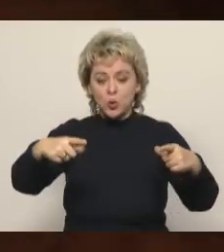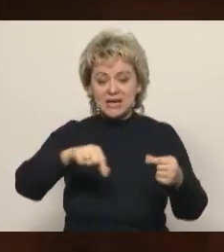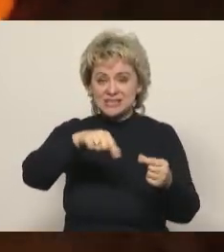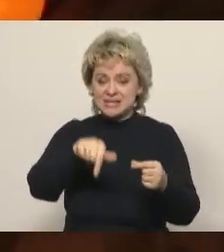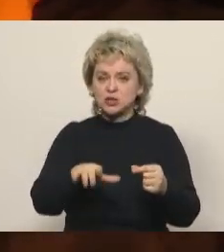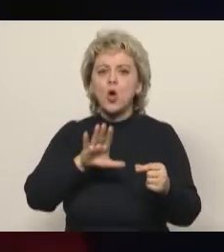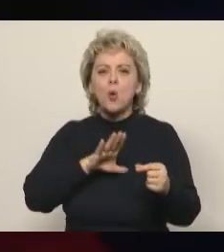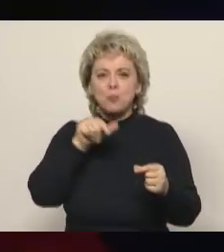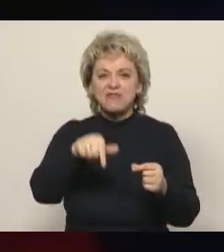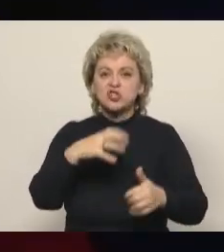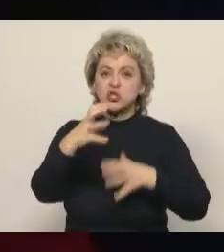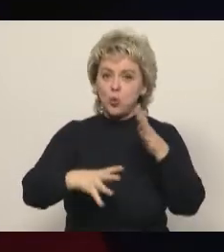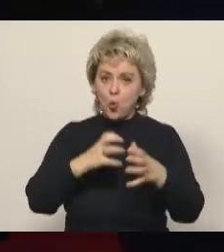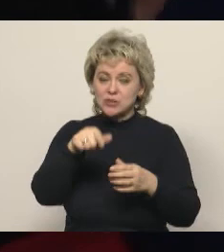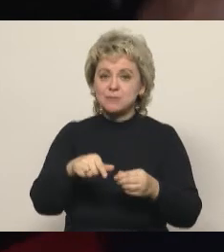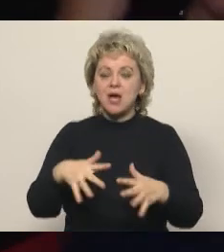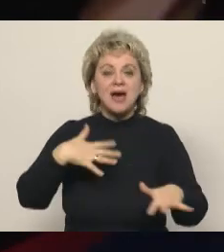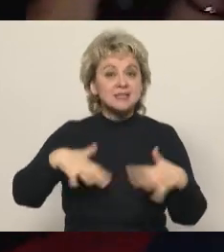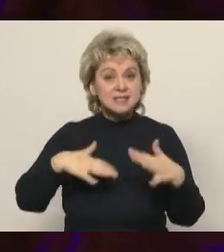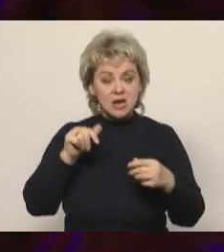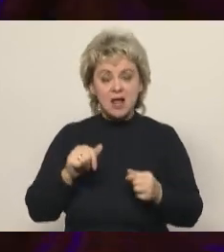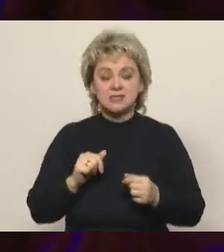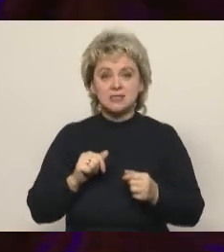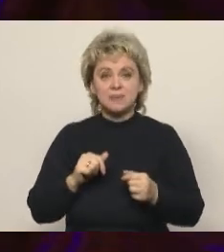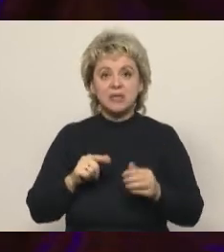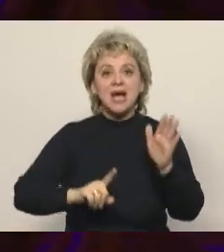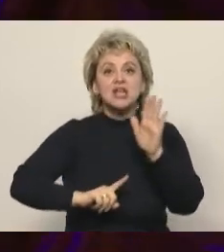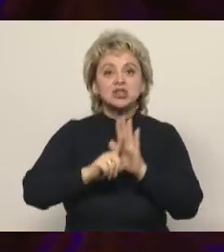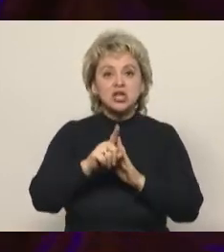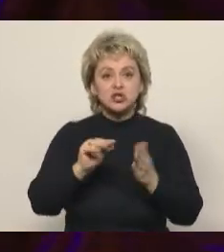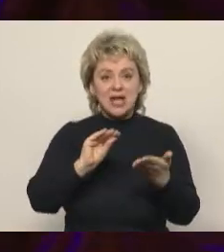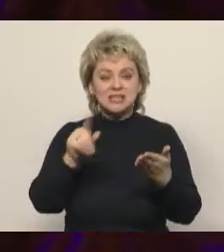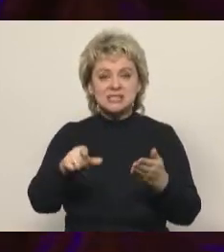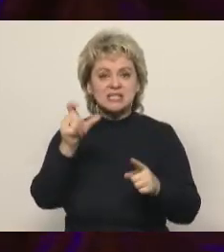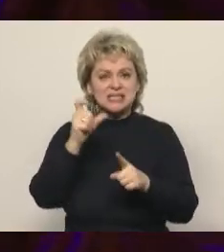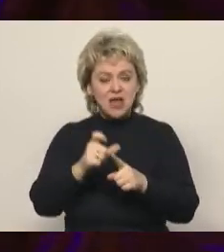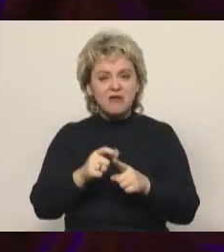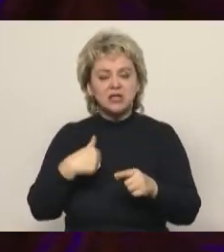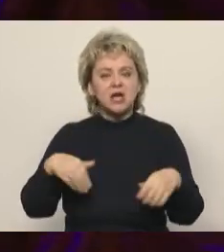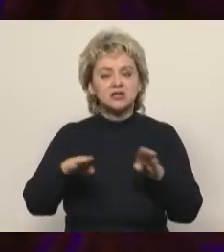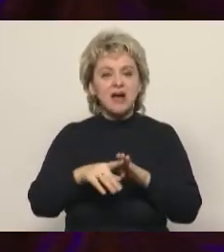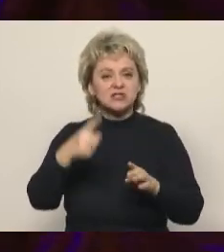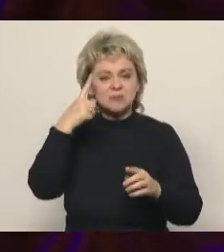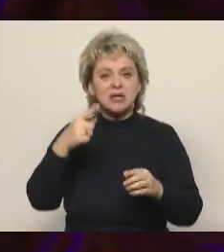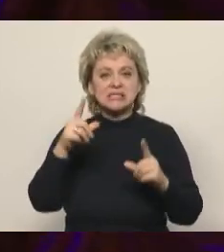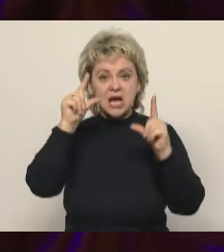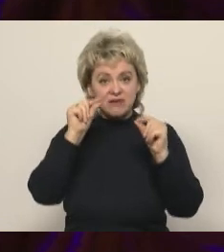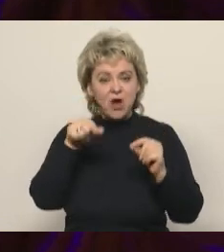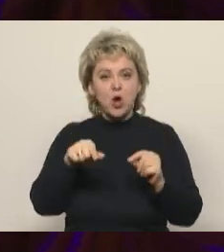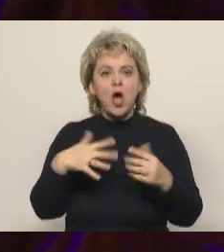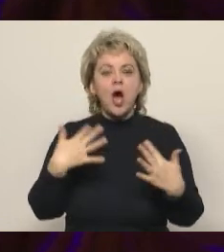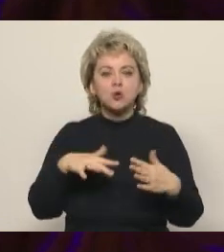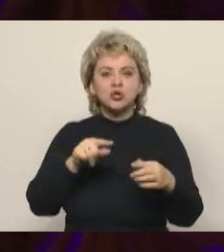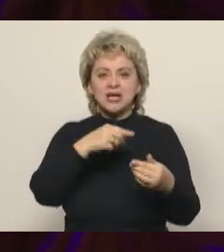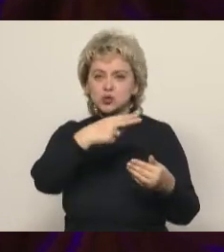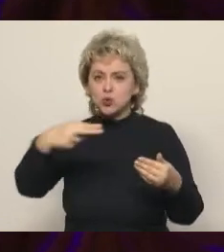Высоцкого, побывавшие в космосе, растерялся. Начинаю забывать текст. Я ловлю так строчки с закрытыми глазами, но они уже